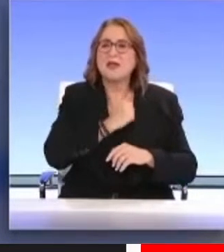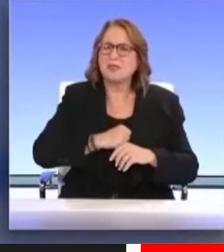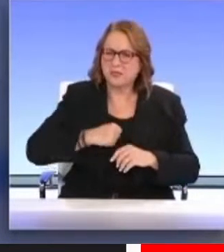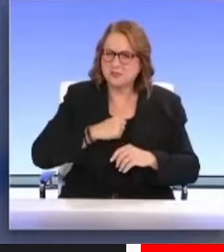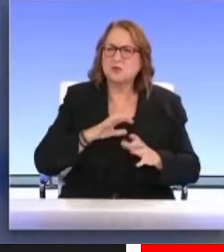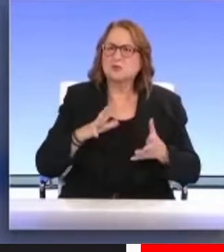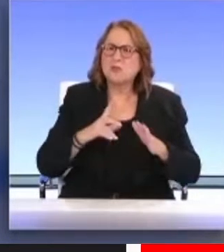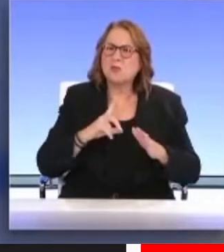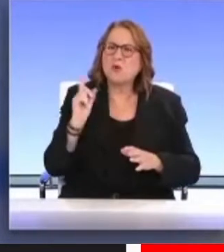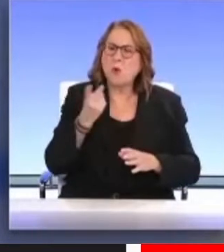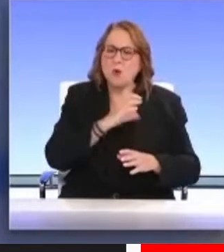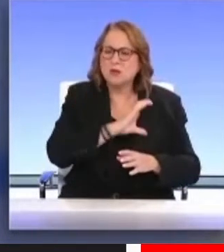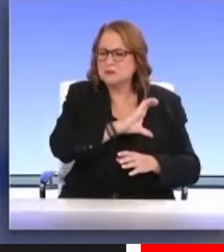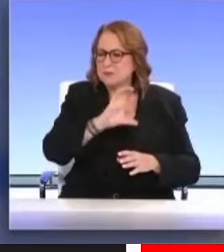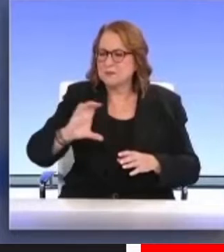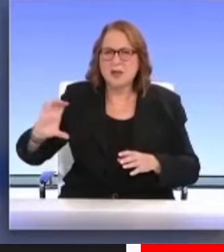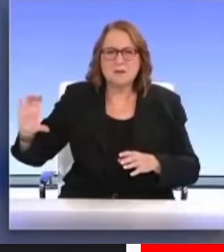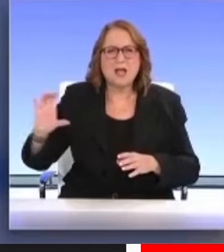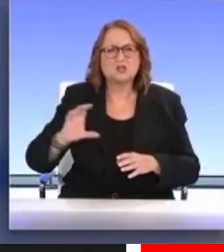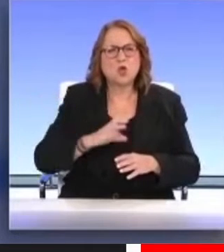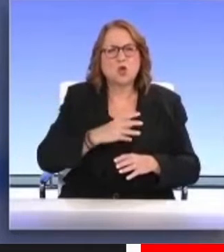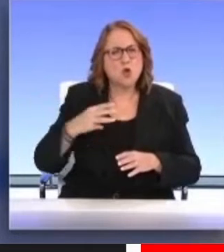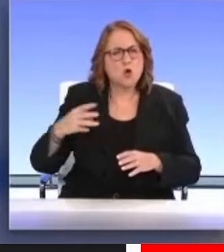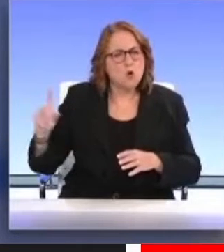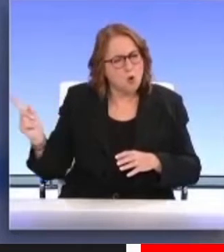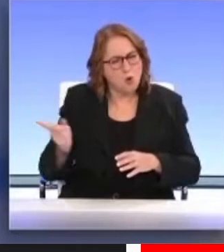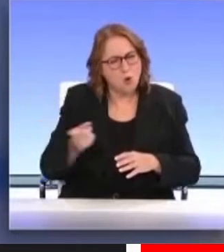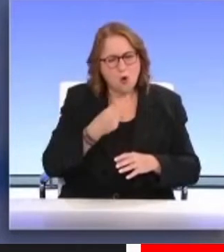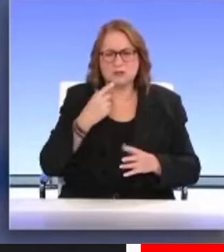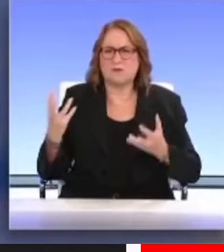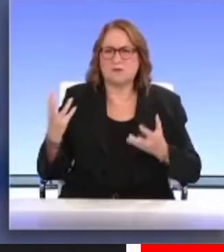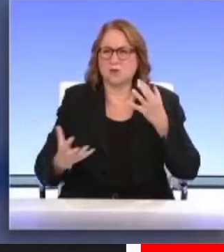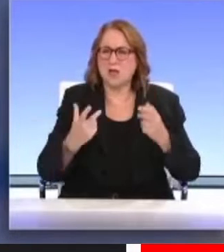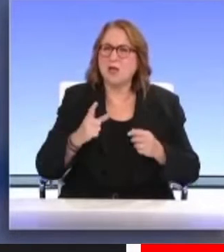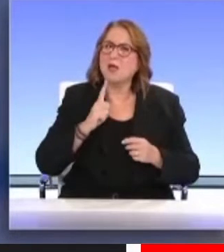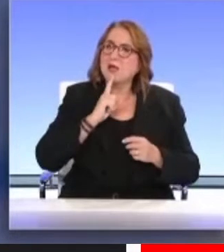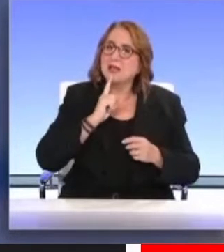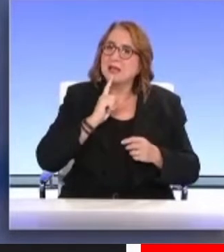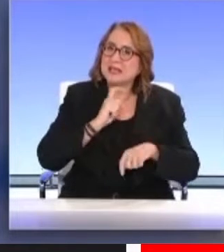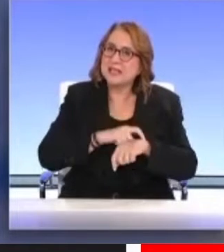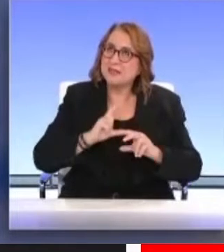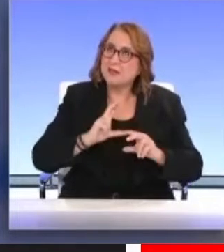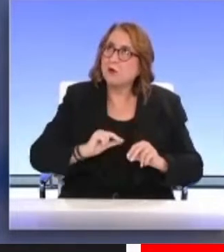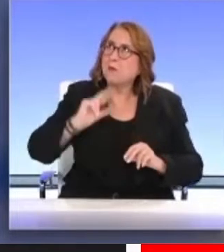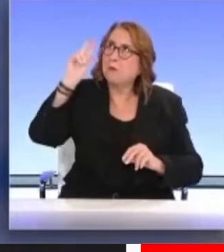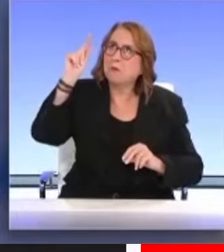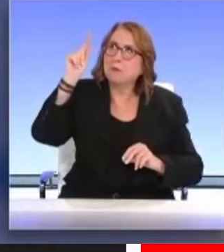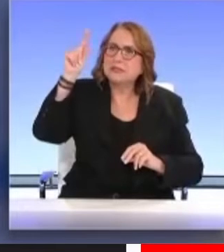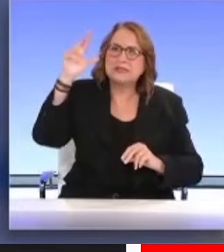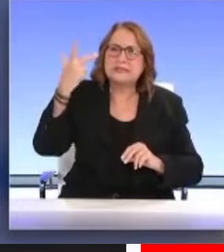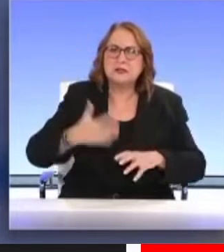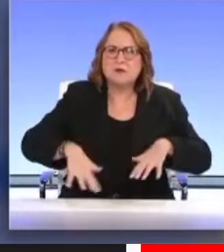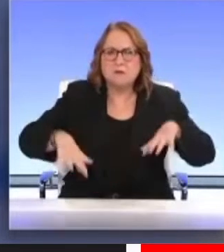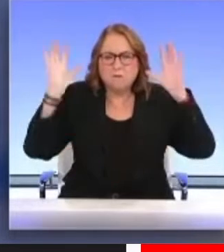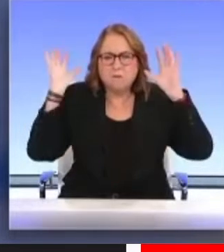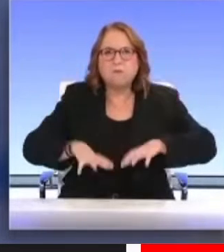χώρα. Την ίδια ώρα βέβαια που Ευρωπαϊκός Βορράς δοκιμαζόταν από θανατηφόρες πλημμύρες.